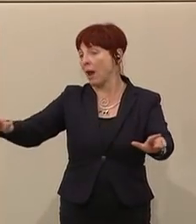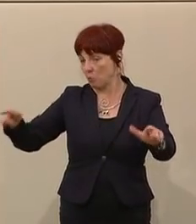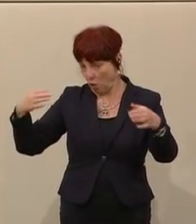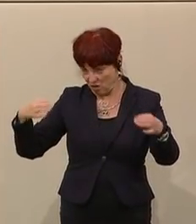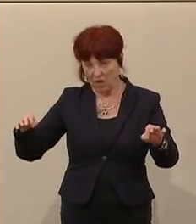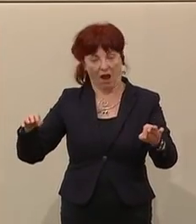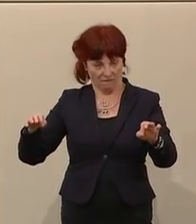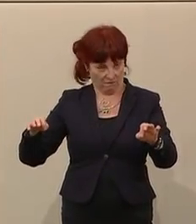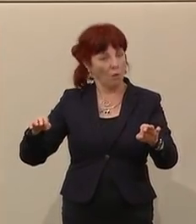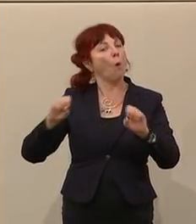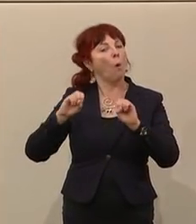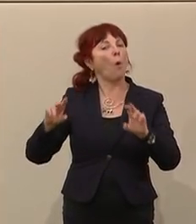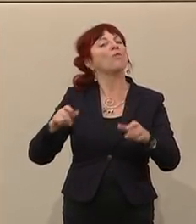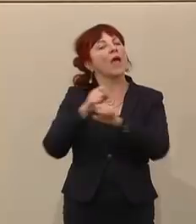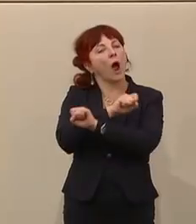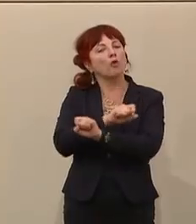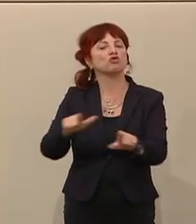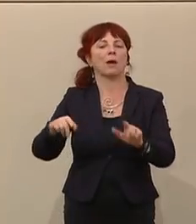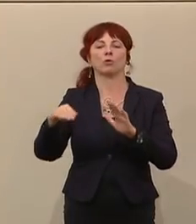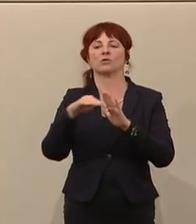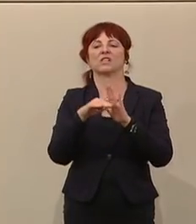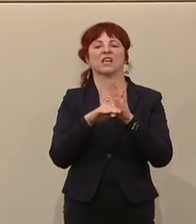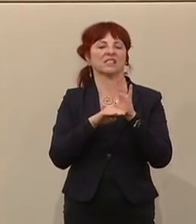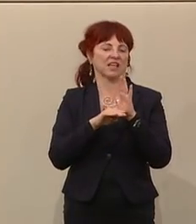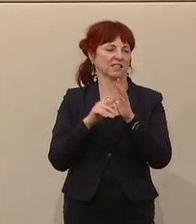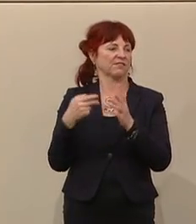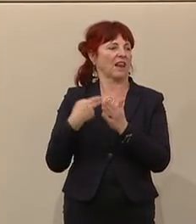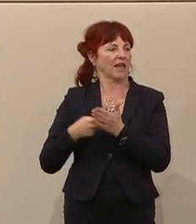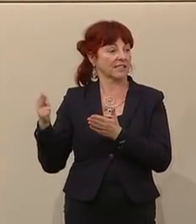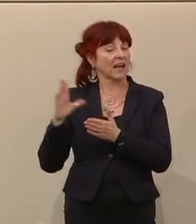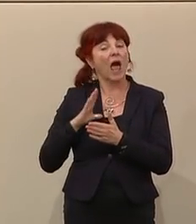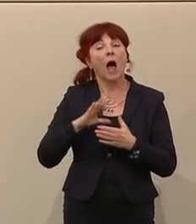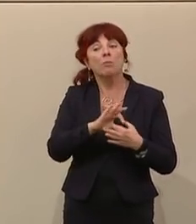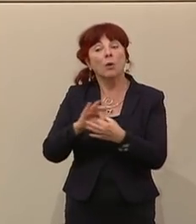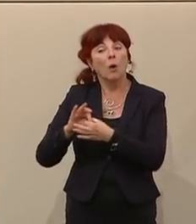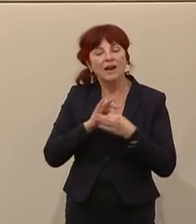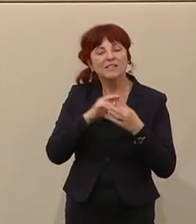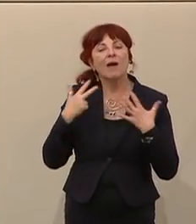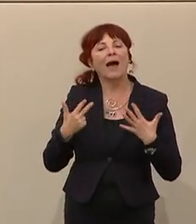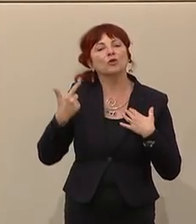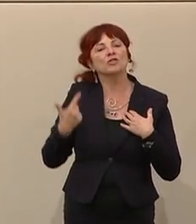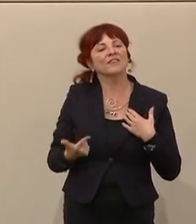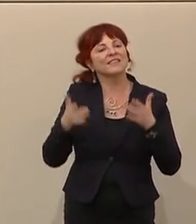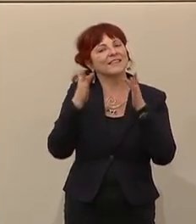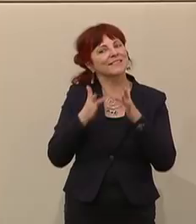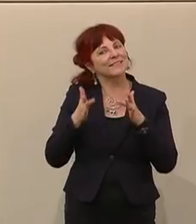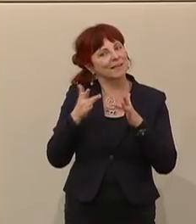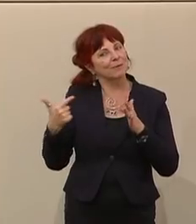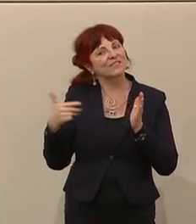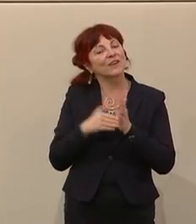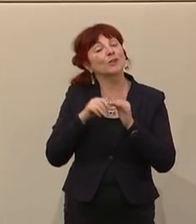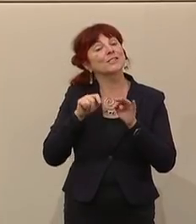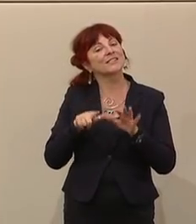Ausschreibungsgesetzes erfolgen. Allerdings hat die Koalition mit 28. Dezember 2017 etwas